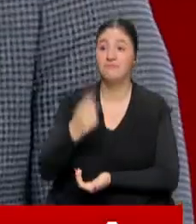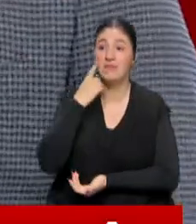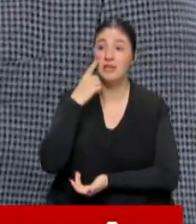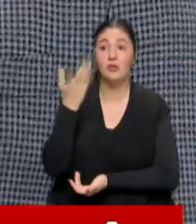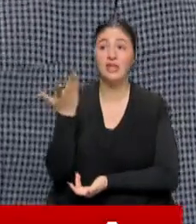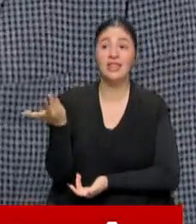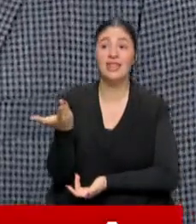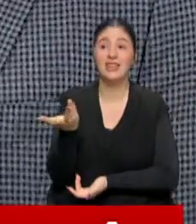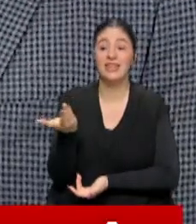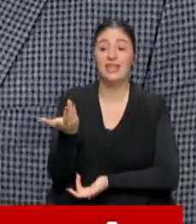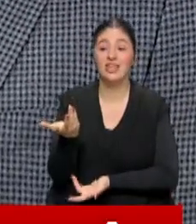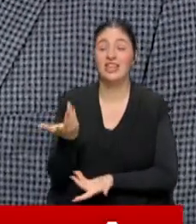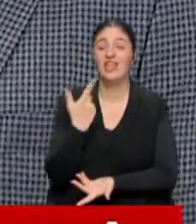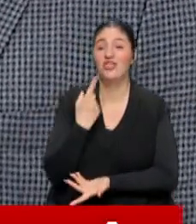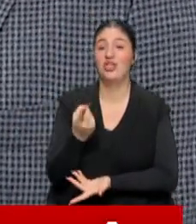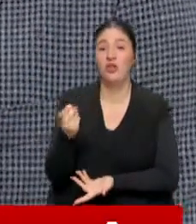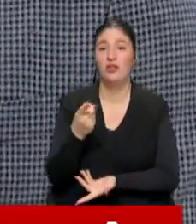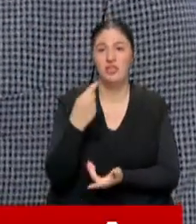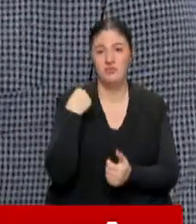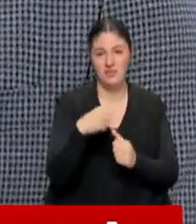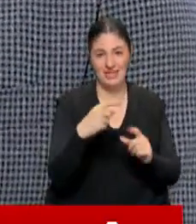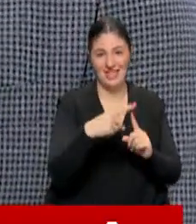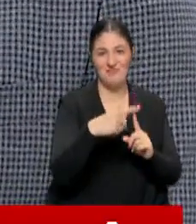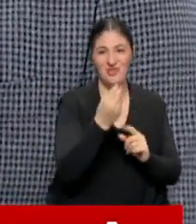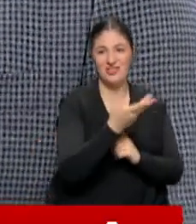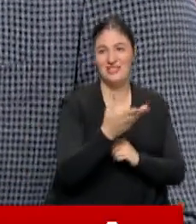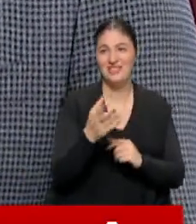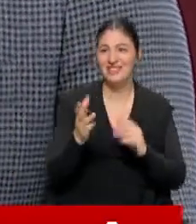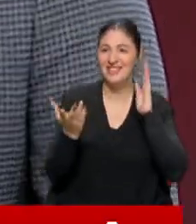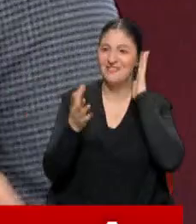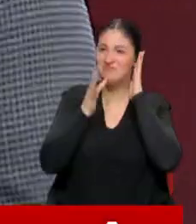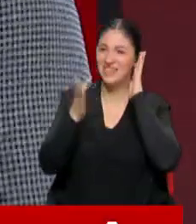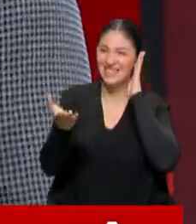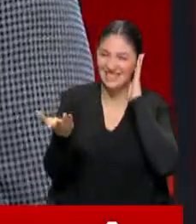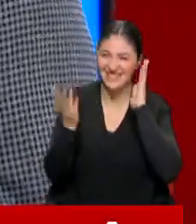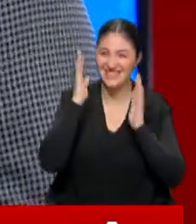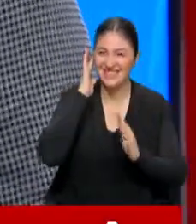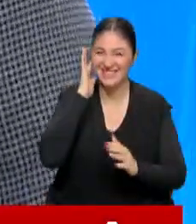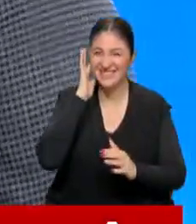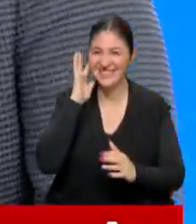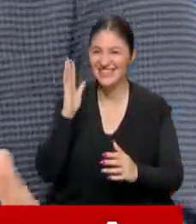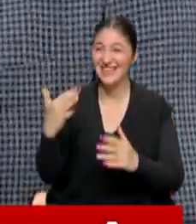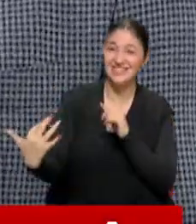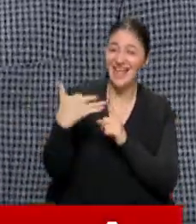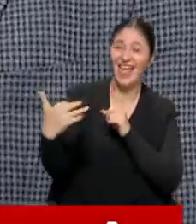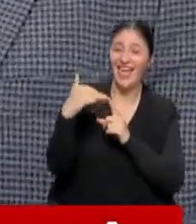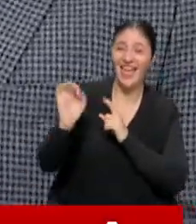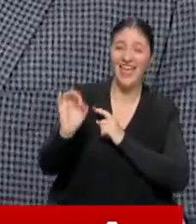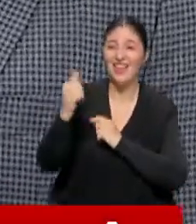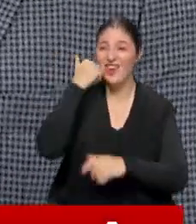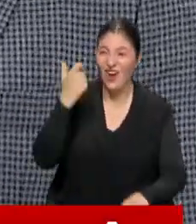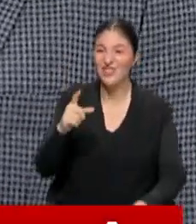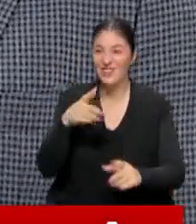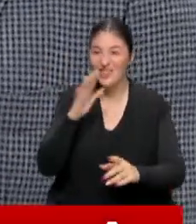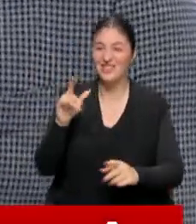ona nasıl şey yapacaklar şimdi yeniden TT mi olacaksın yani biliyorsun saldırıp duruyorlar yalancı